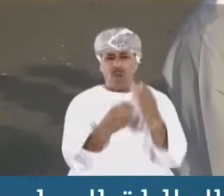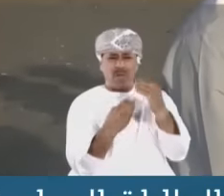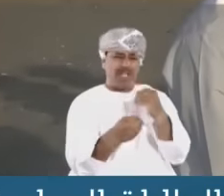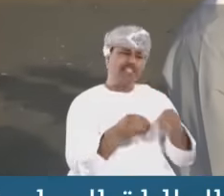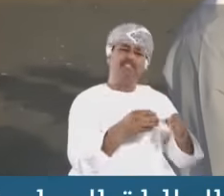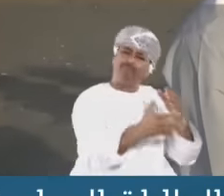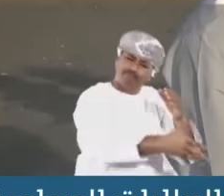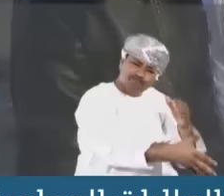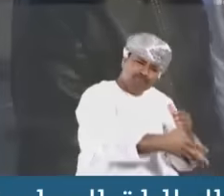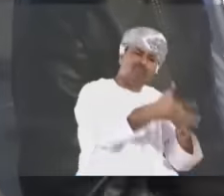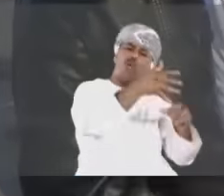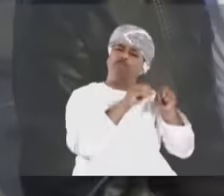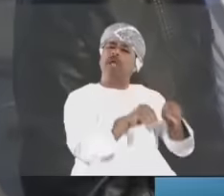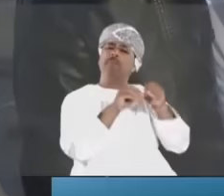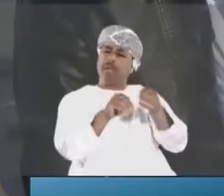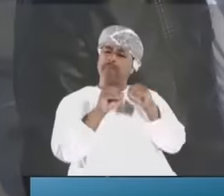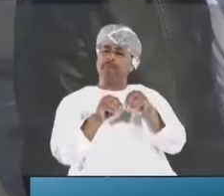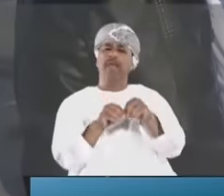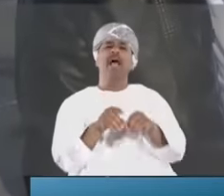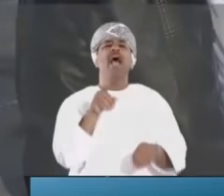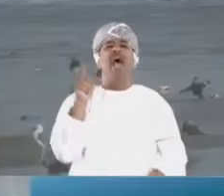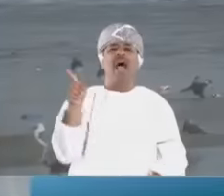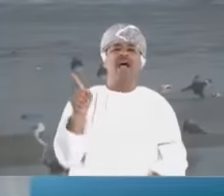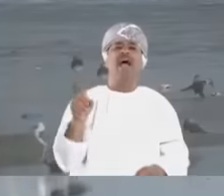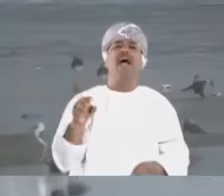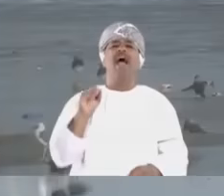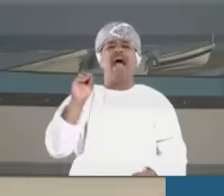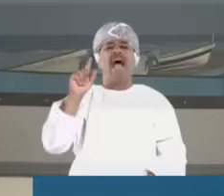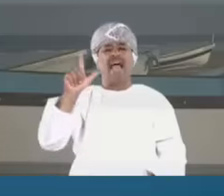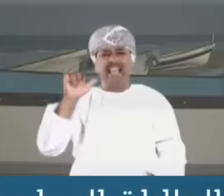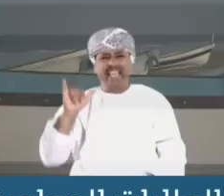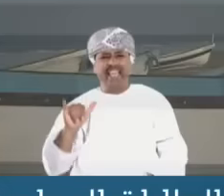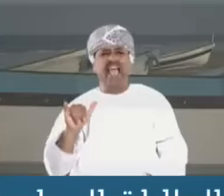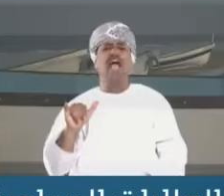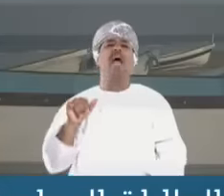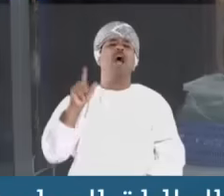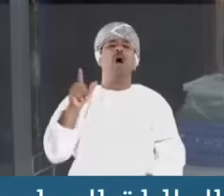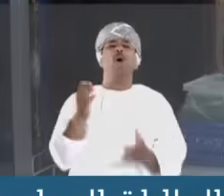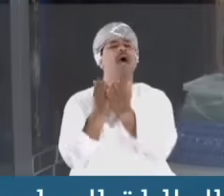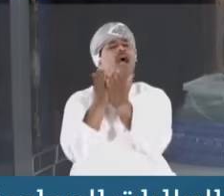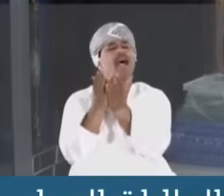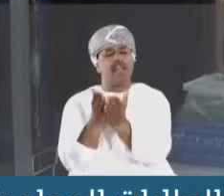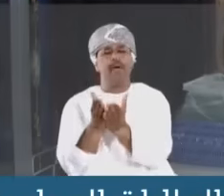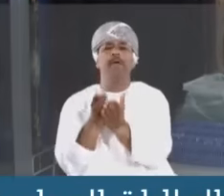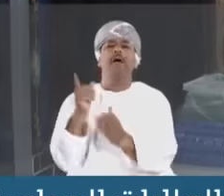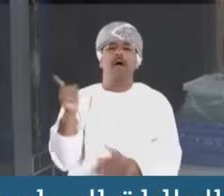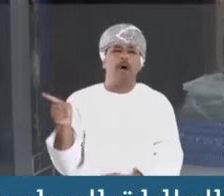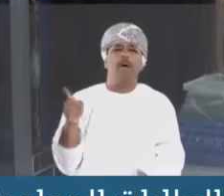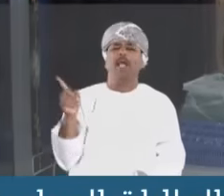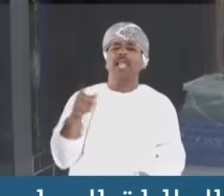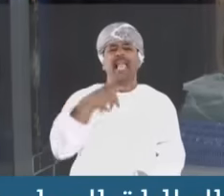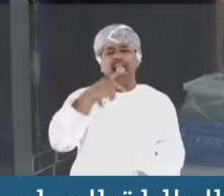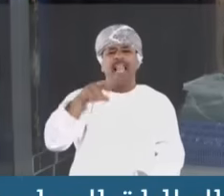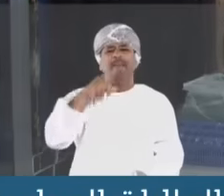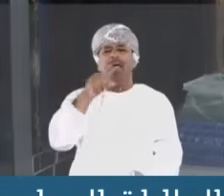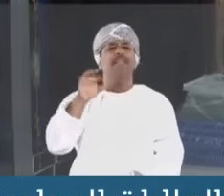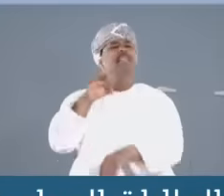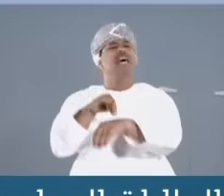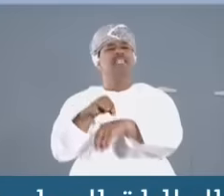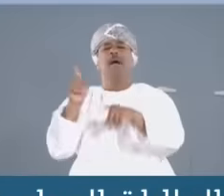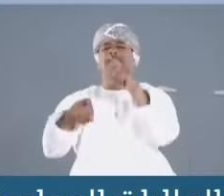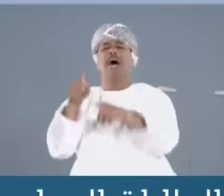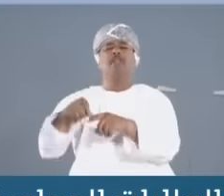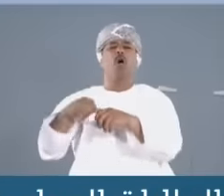وهذا انتراد هالشغلة هذه. إذن أهلي، رزقي، قواربي، كلمات يستخدمها الناس في بعض